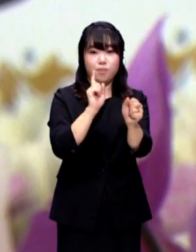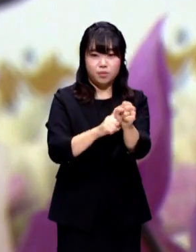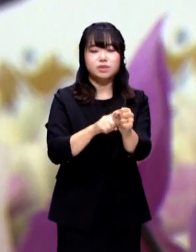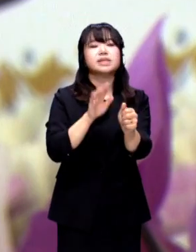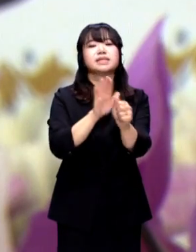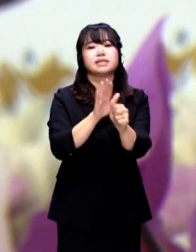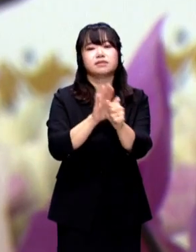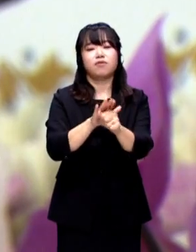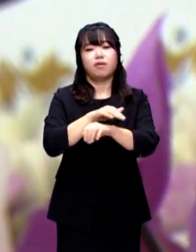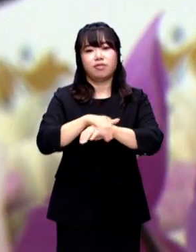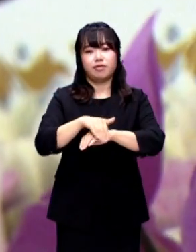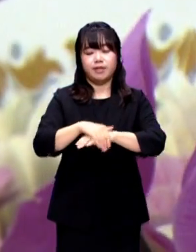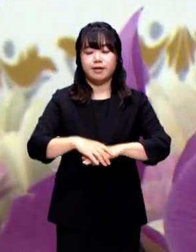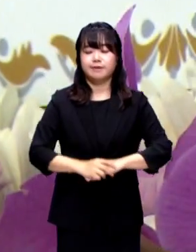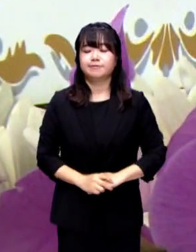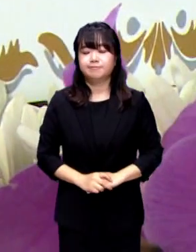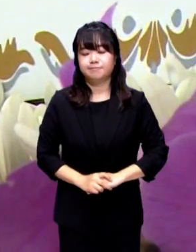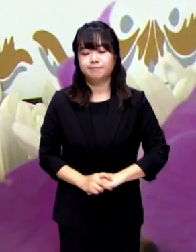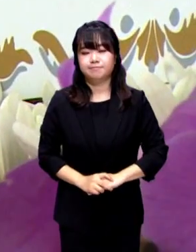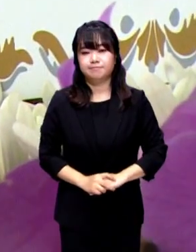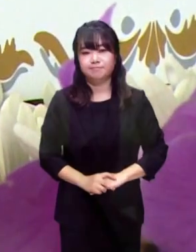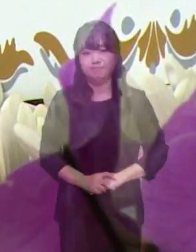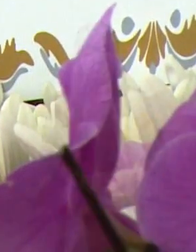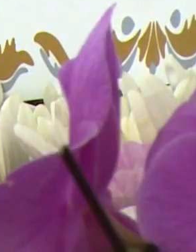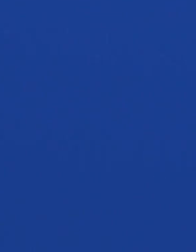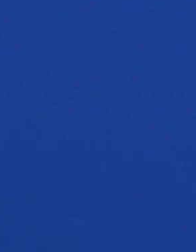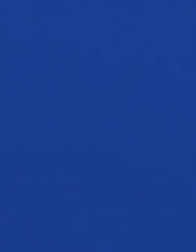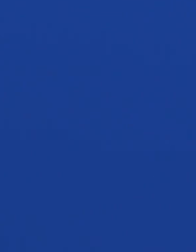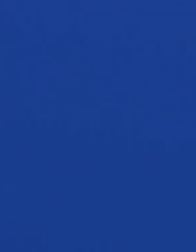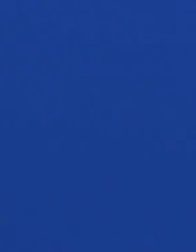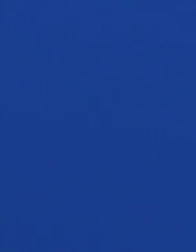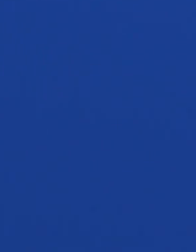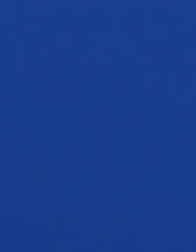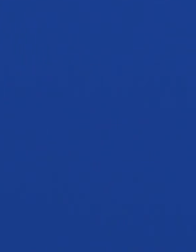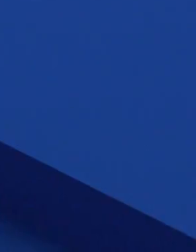강조했습니다. BTV 뉴스 이정윤입니다.